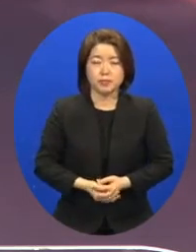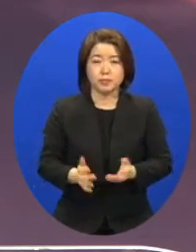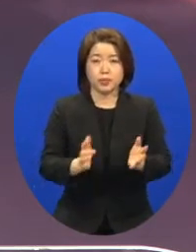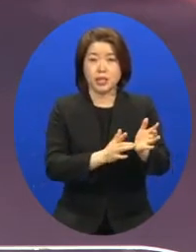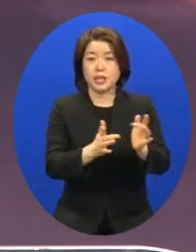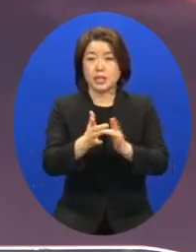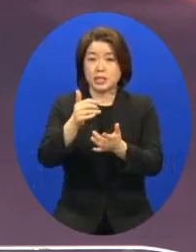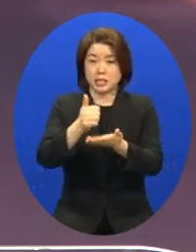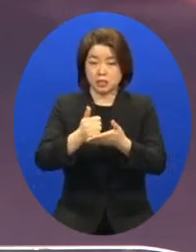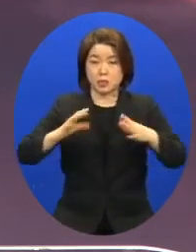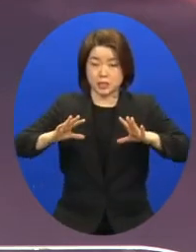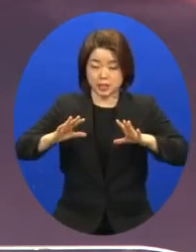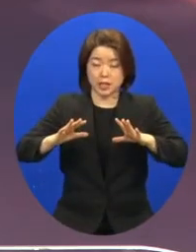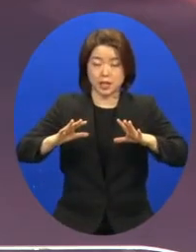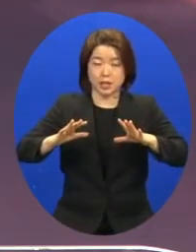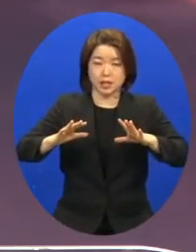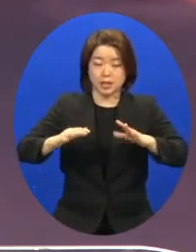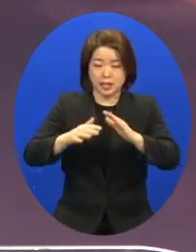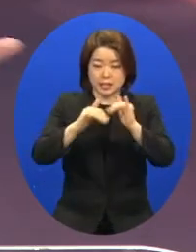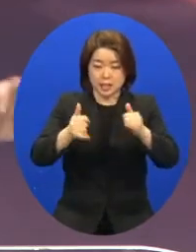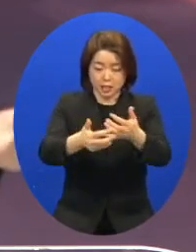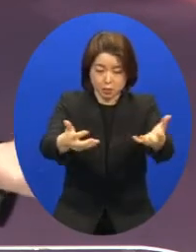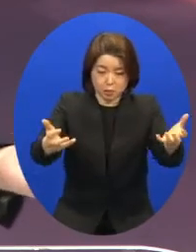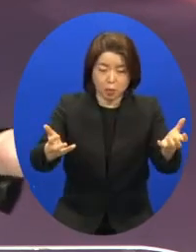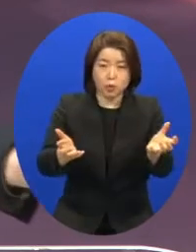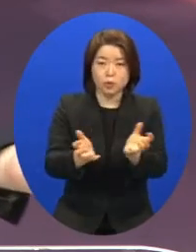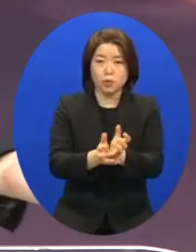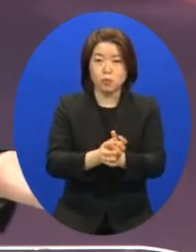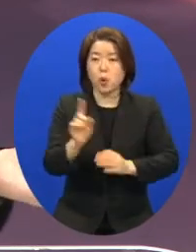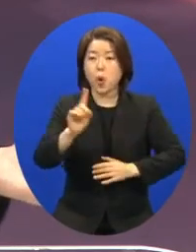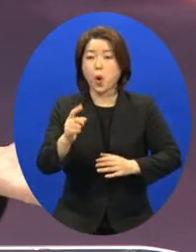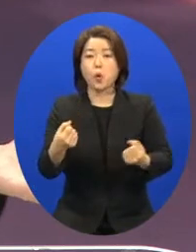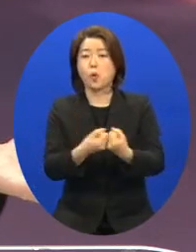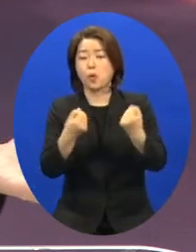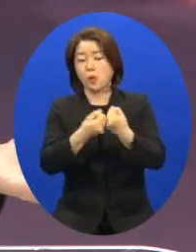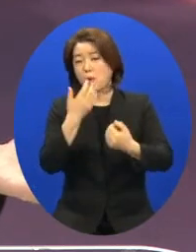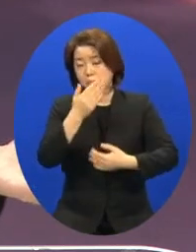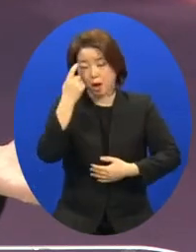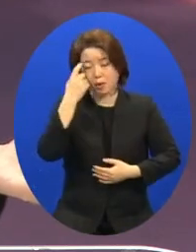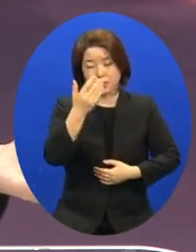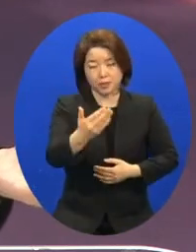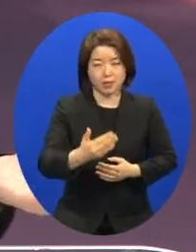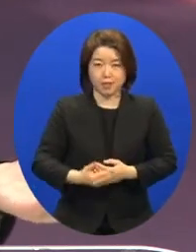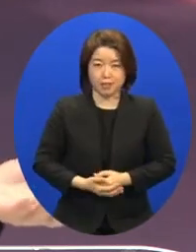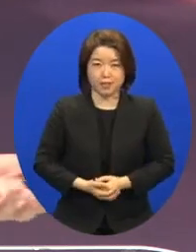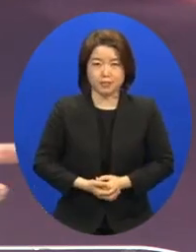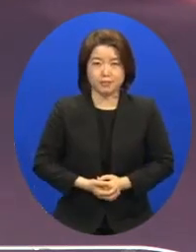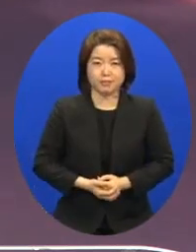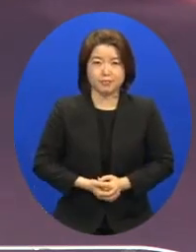예수님만 자랑하는 사람들이 모인 공동체가 싸움이 어떻게 싸움이 있을 수 있겠어요?